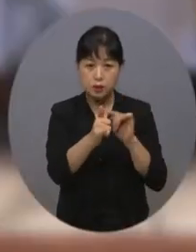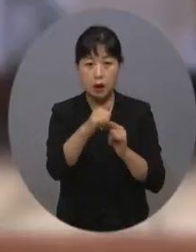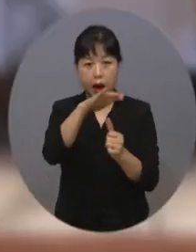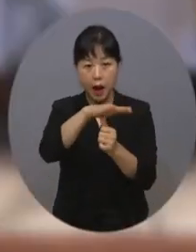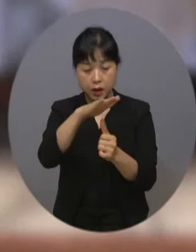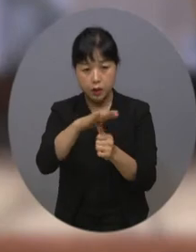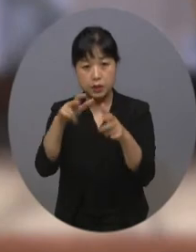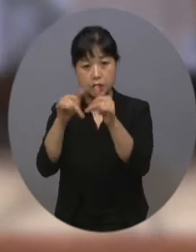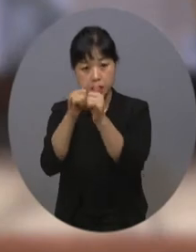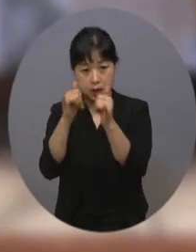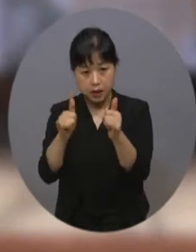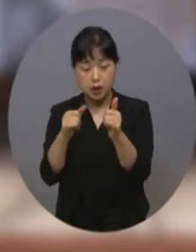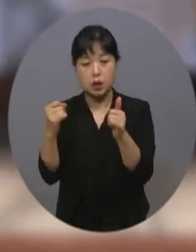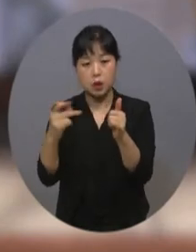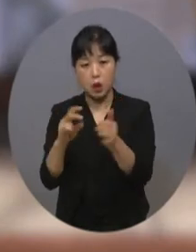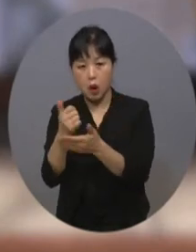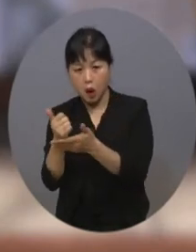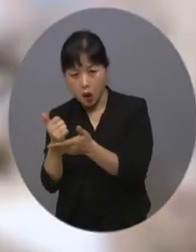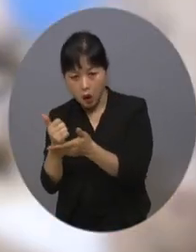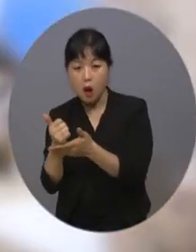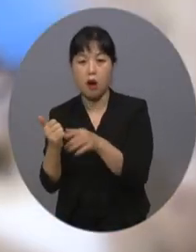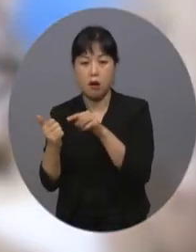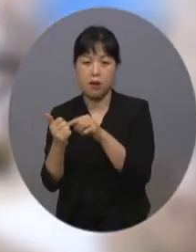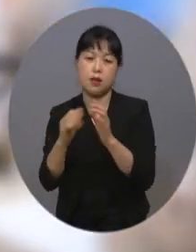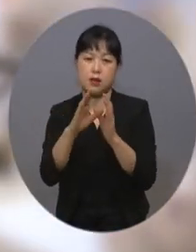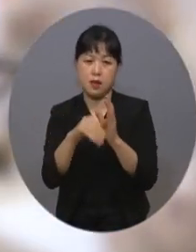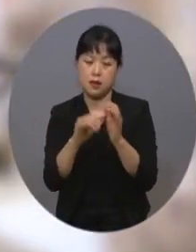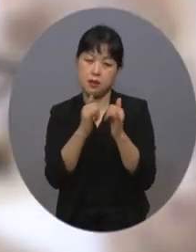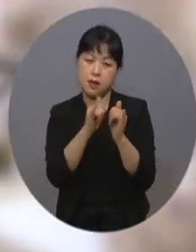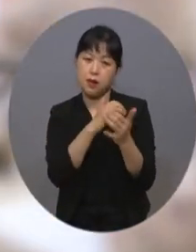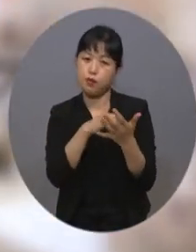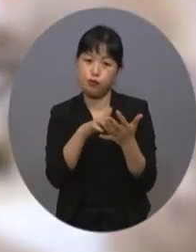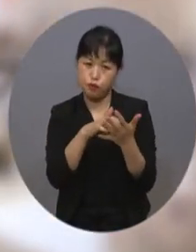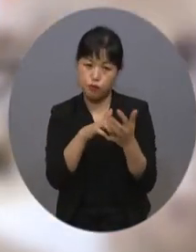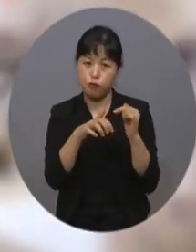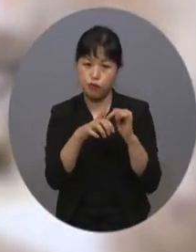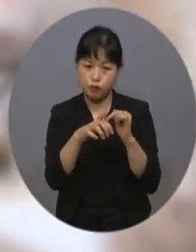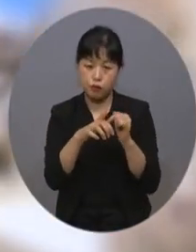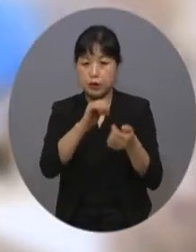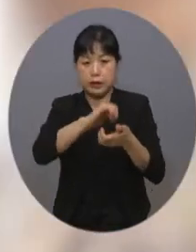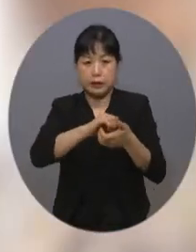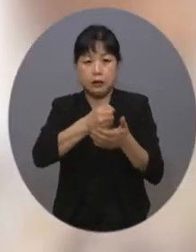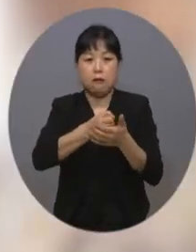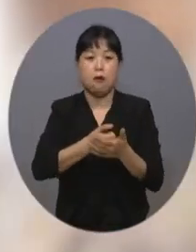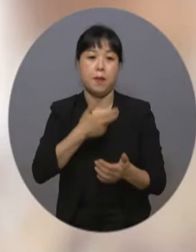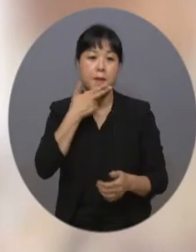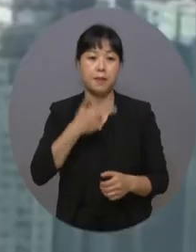경우 임종을 지키는 경우에는 예외적으로 인원 제한 없이 모일 수 있습니다.